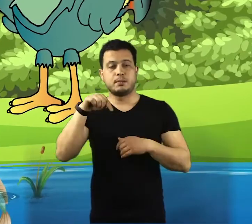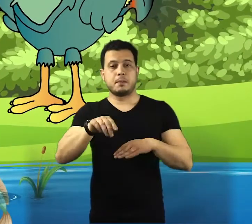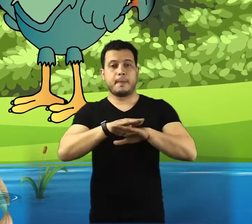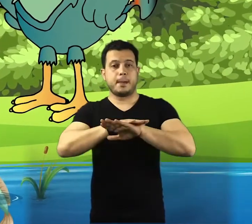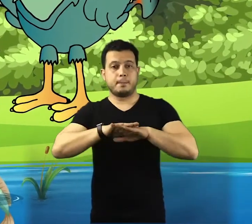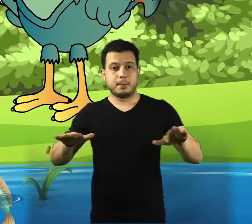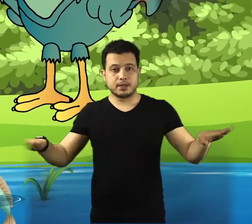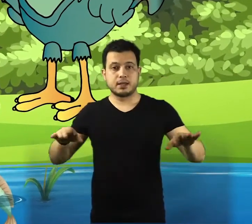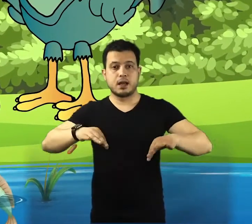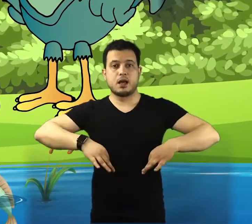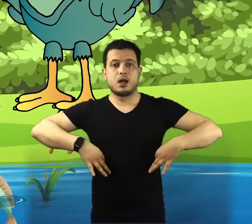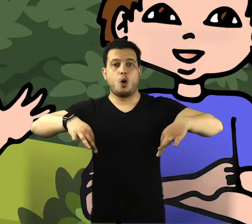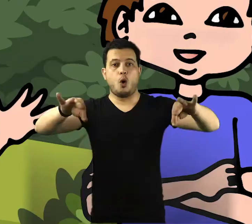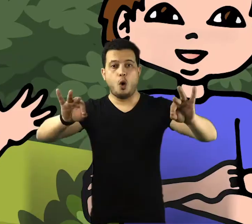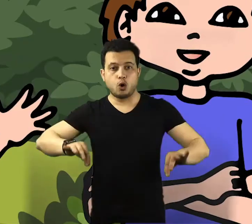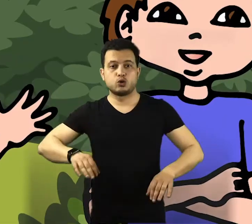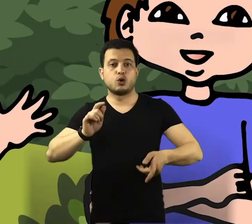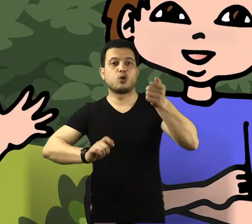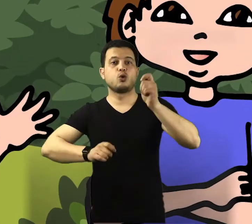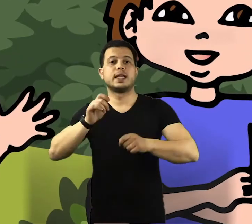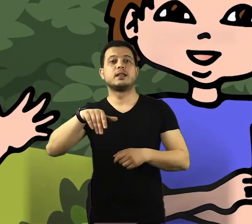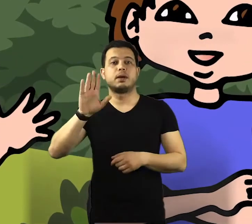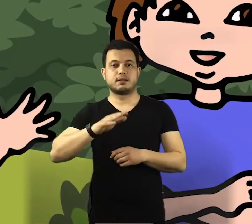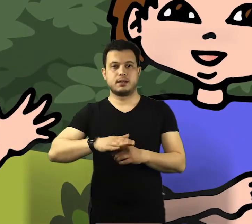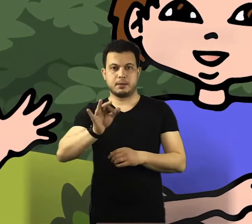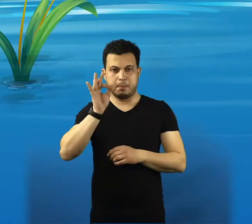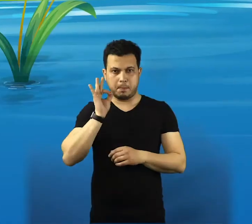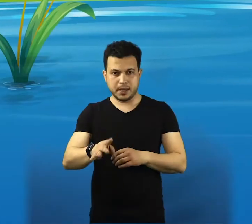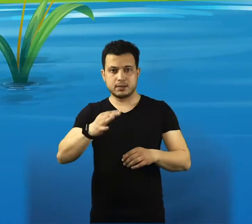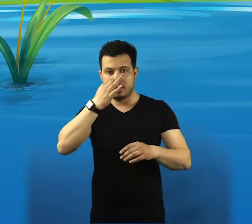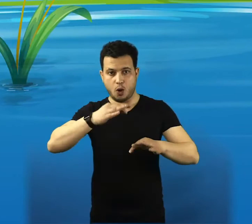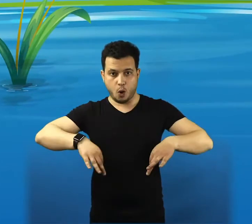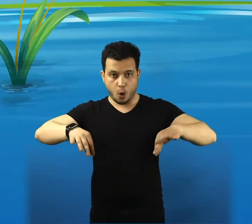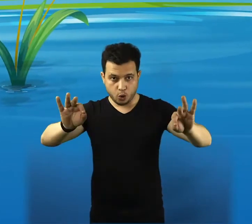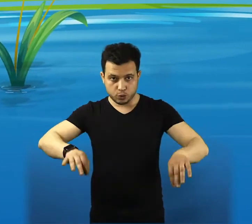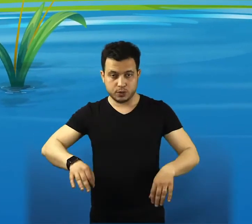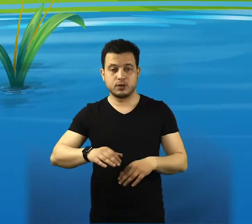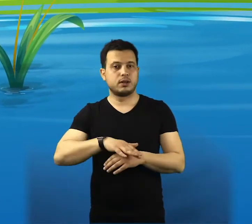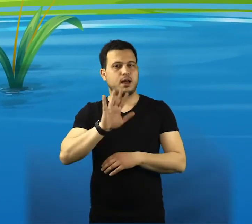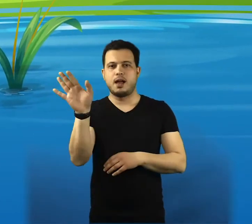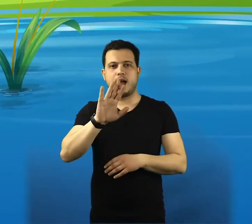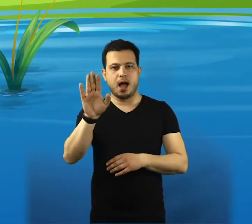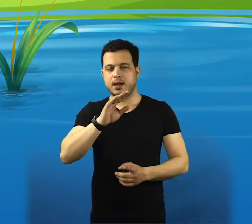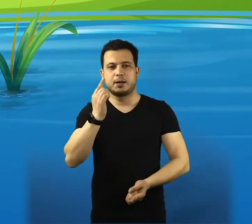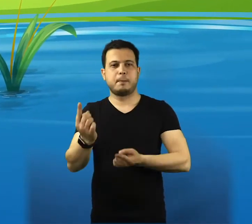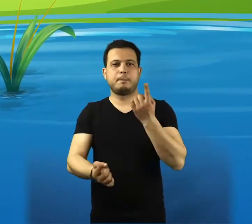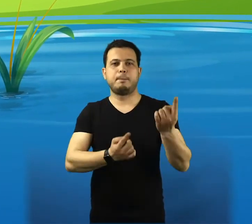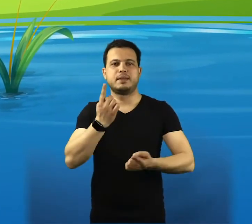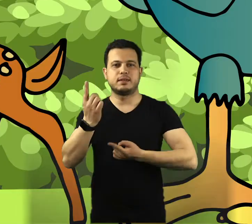hangi örtü kullanılmaz? Kirli örtü mü? Tabii ki Bitki örtüsü